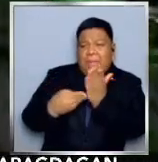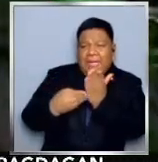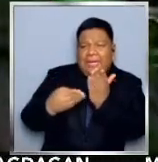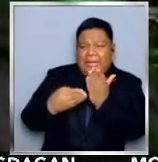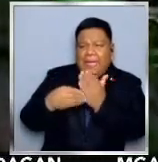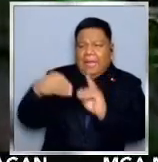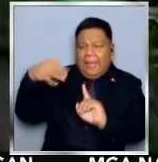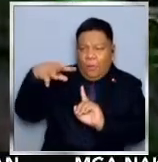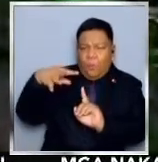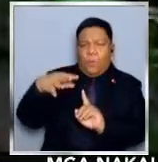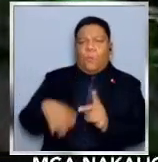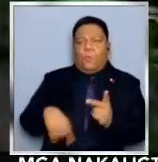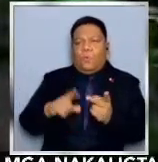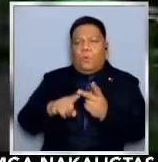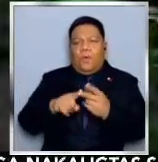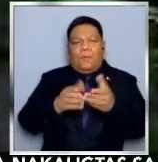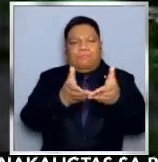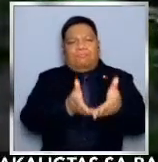barko ng Coast Guard. Pero